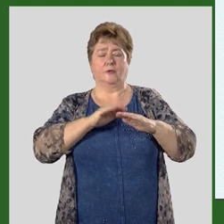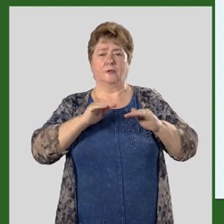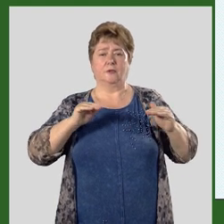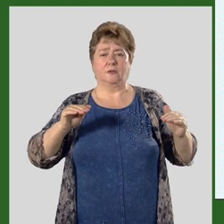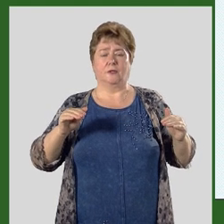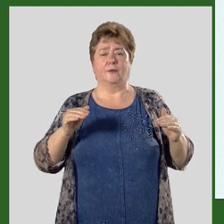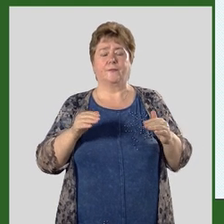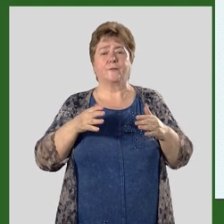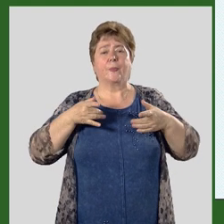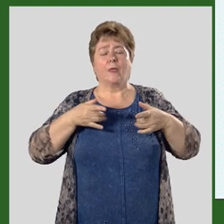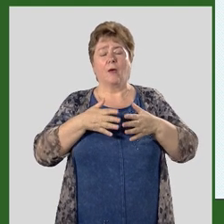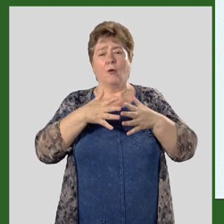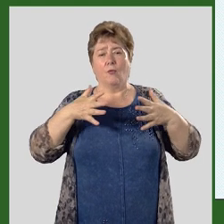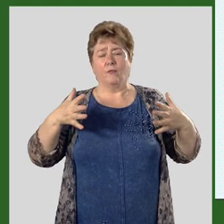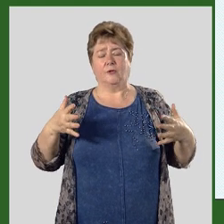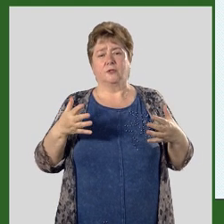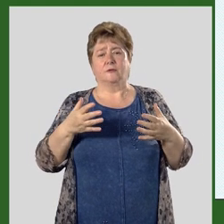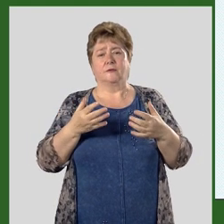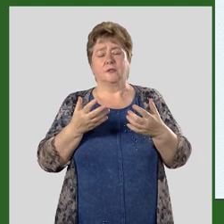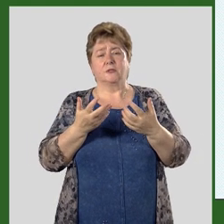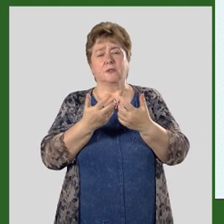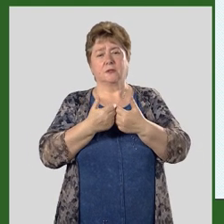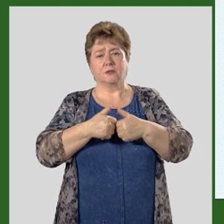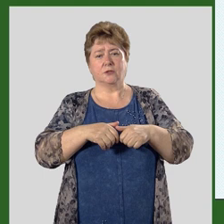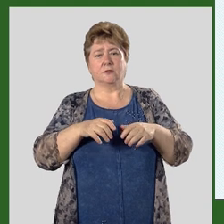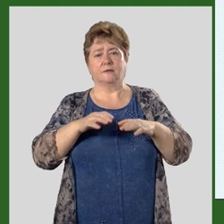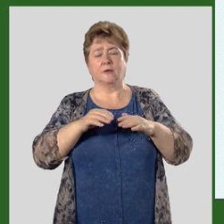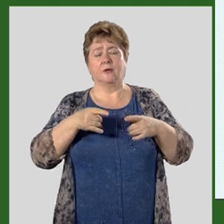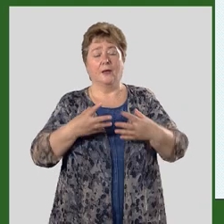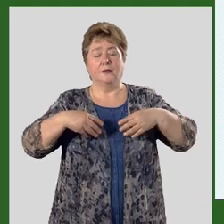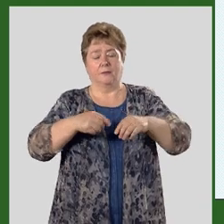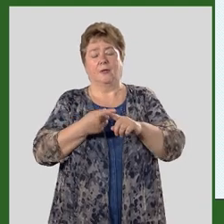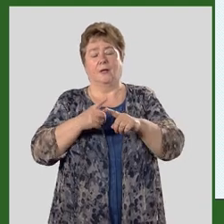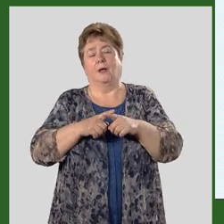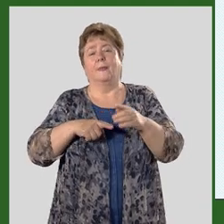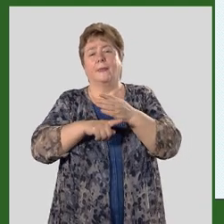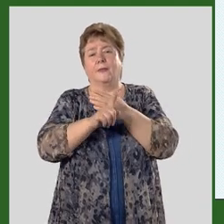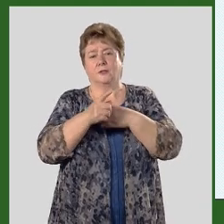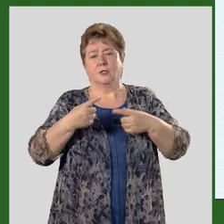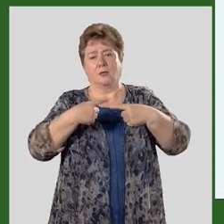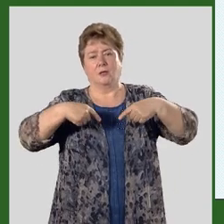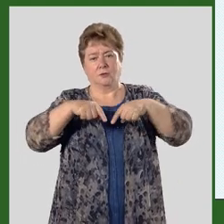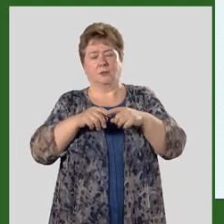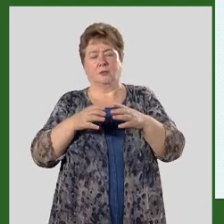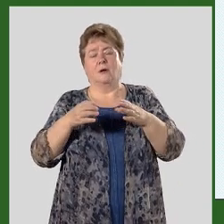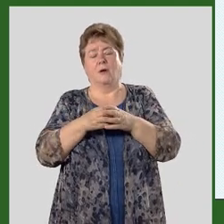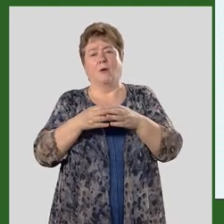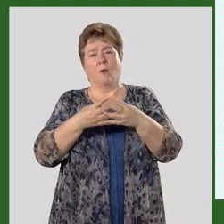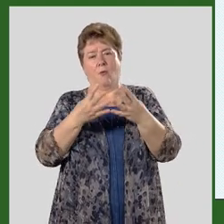Рост числа рождаемости зависит и от числа браков. Семья – это начальная ячейка